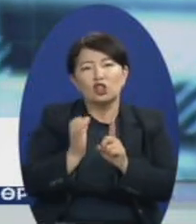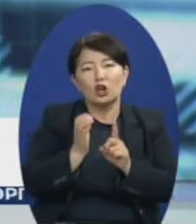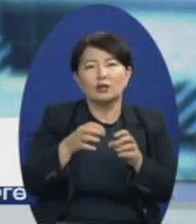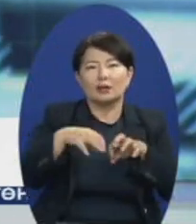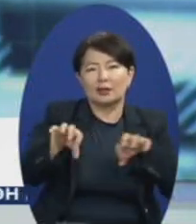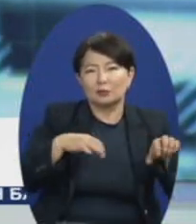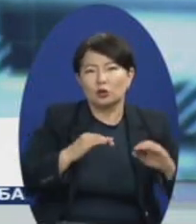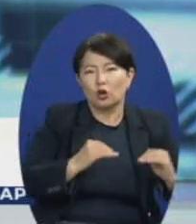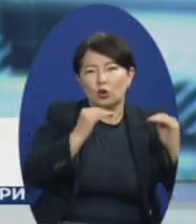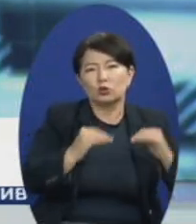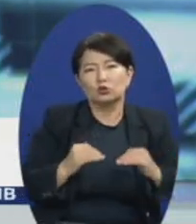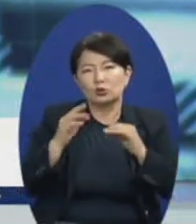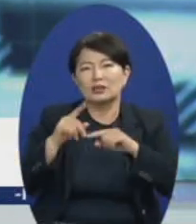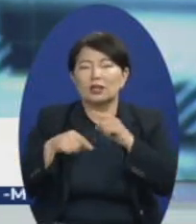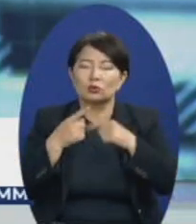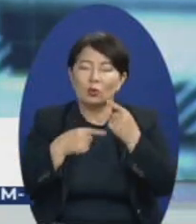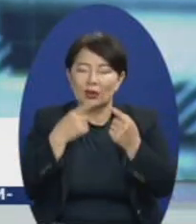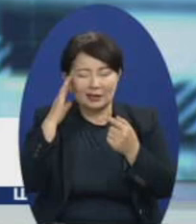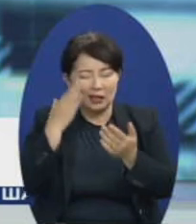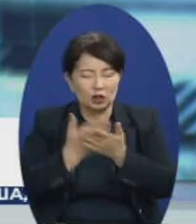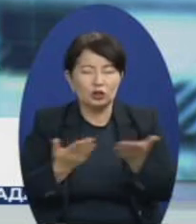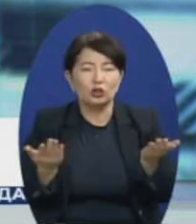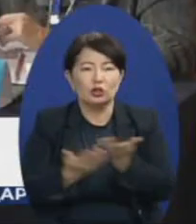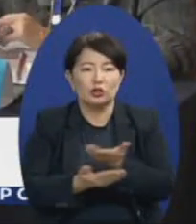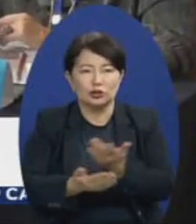дээр санал солилцсон байна.